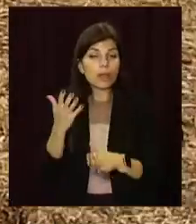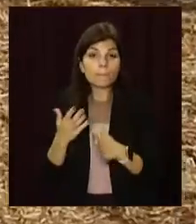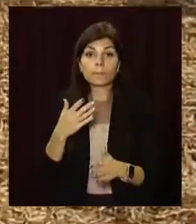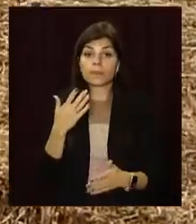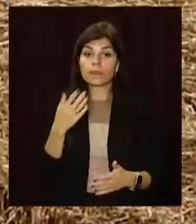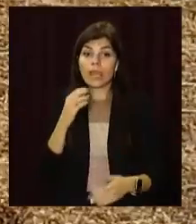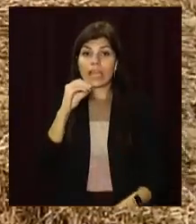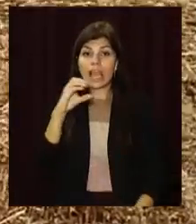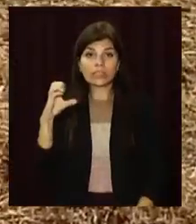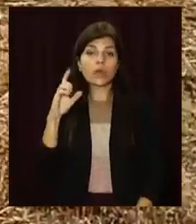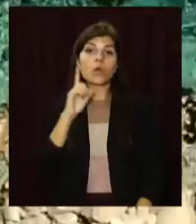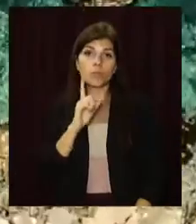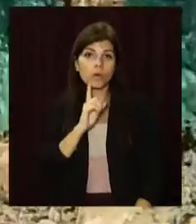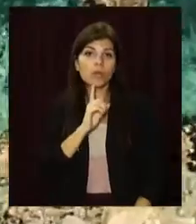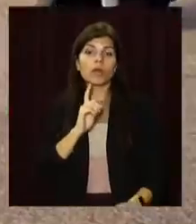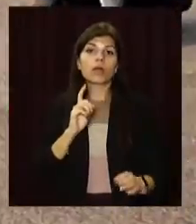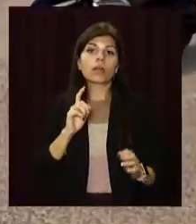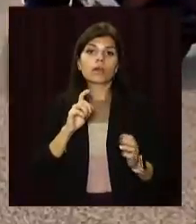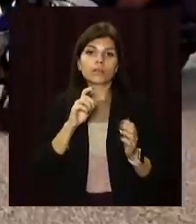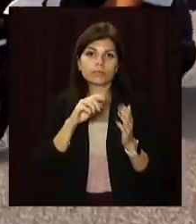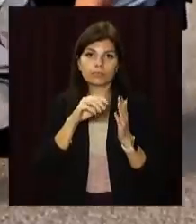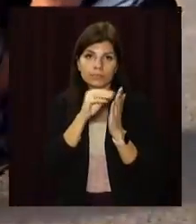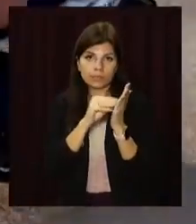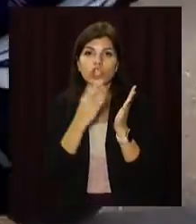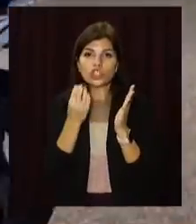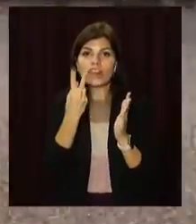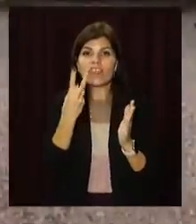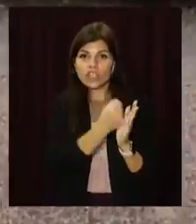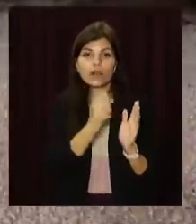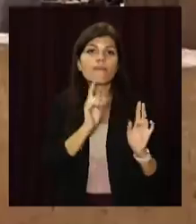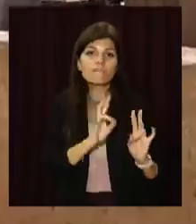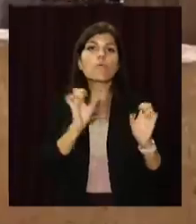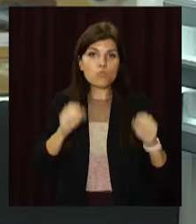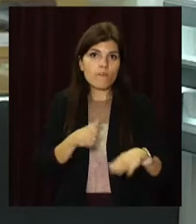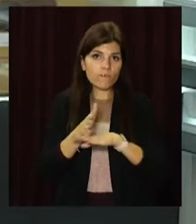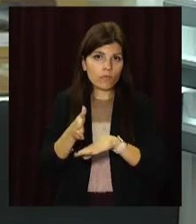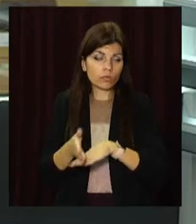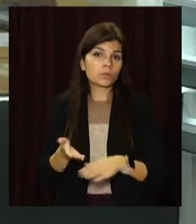поки залишив Україну в переліку зелених країн ще на 2 тижні.